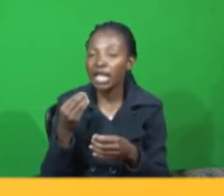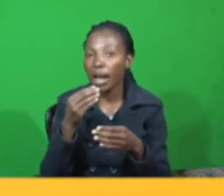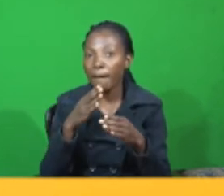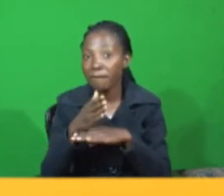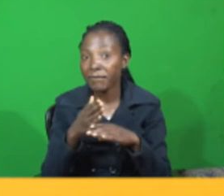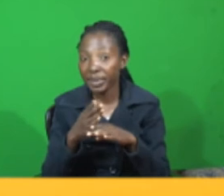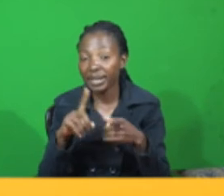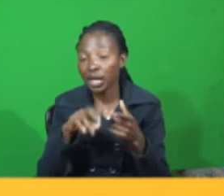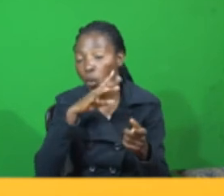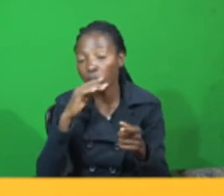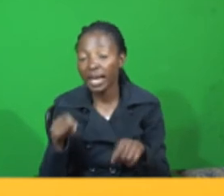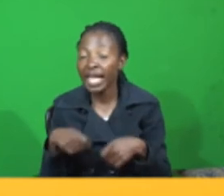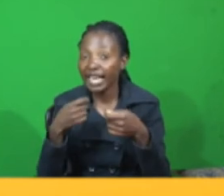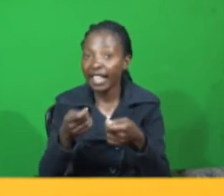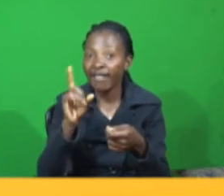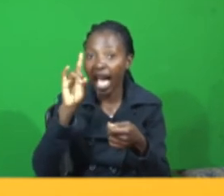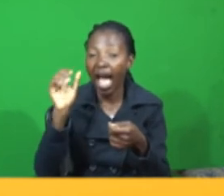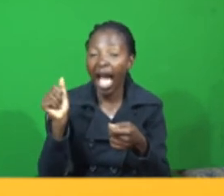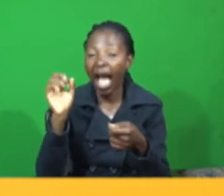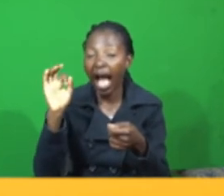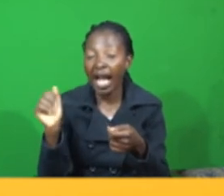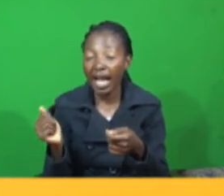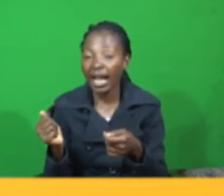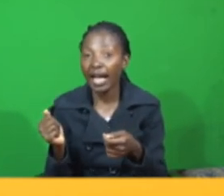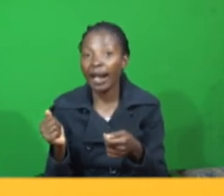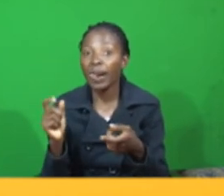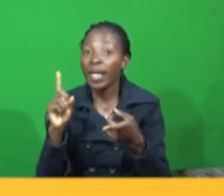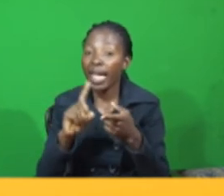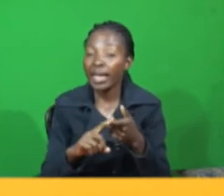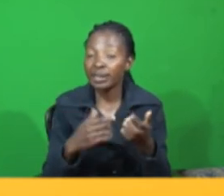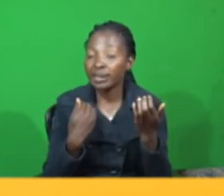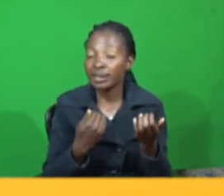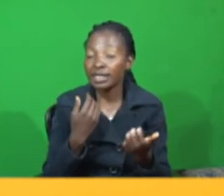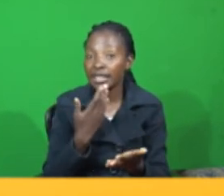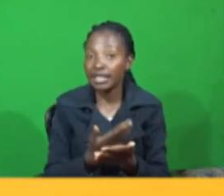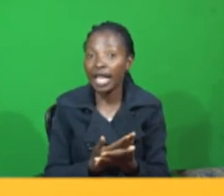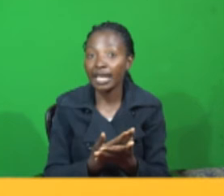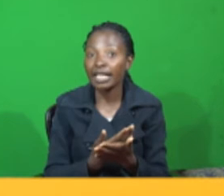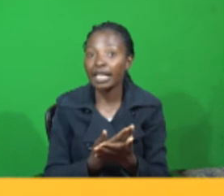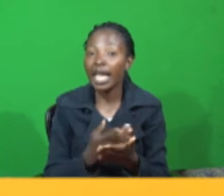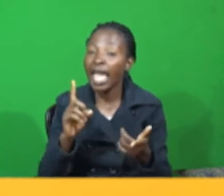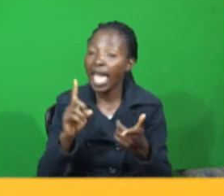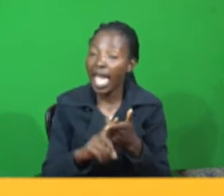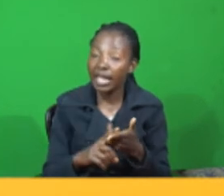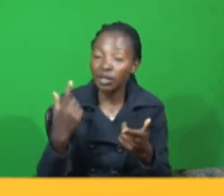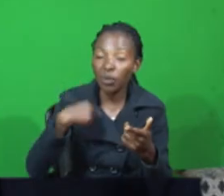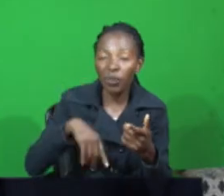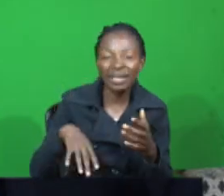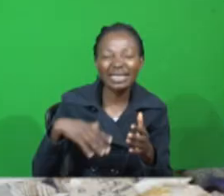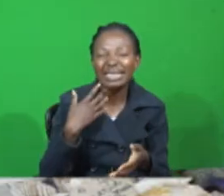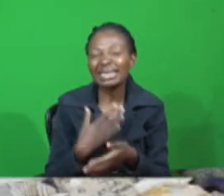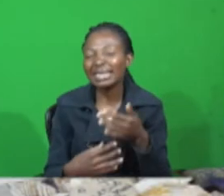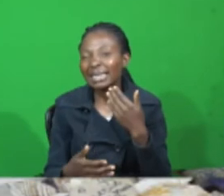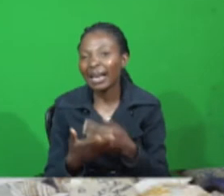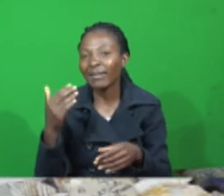mvura. Mm-hmm. Akapa agari. Akazvisa pafudzi rake. Mm-hmm. Nomwanawo akamuendisa. Iye akaenda akandodzungaira